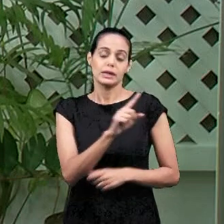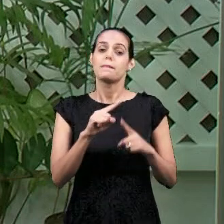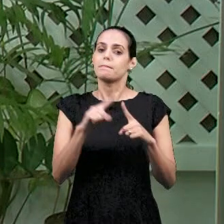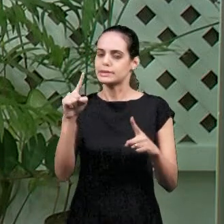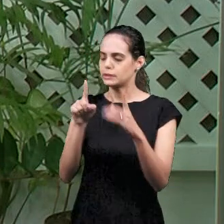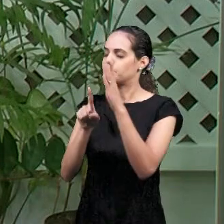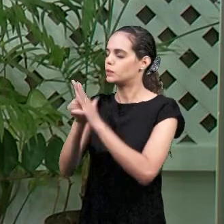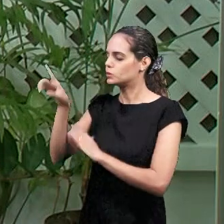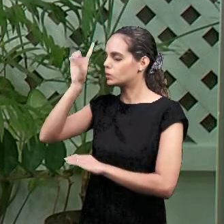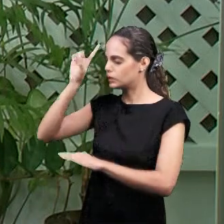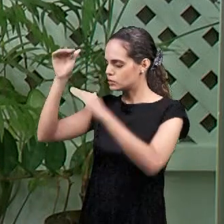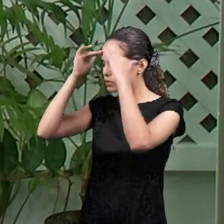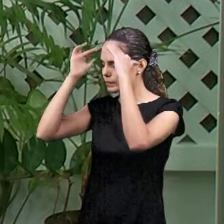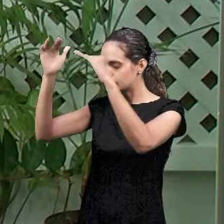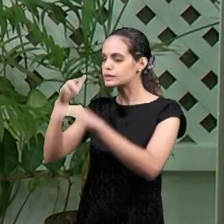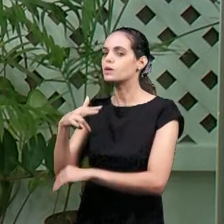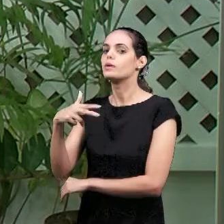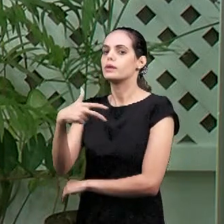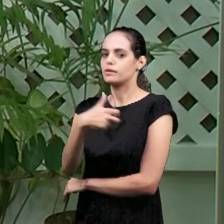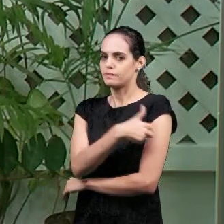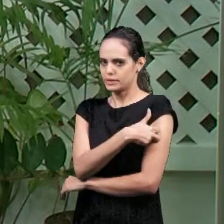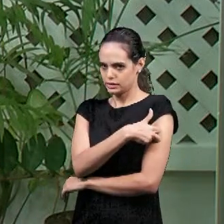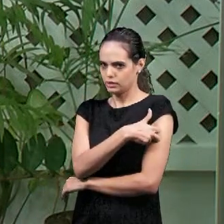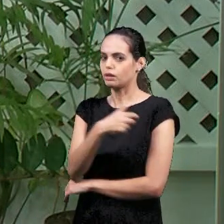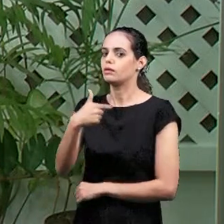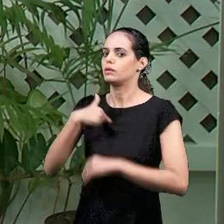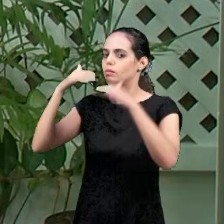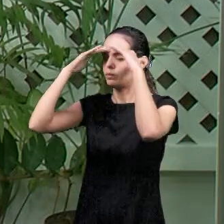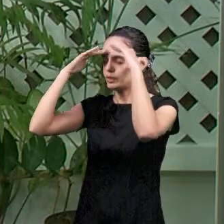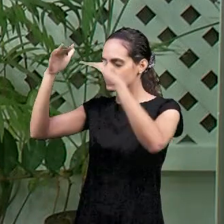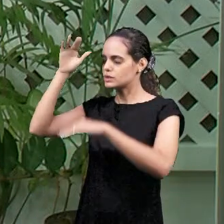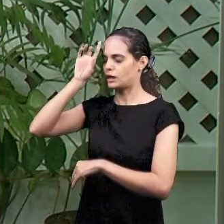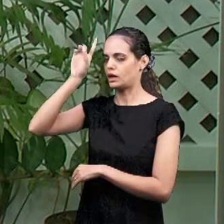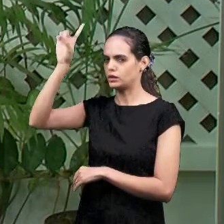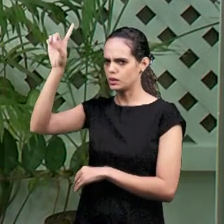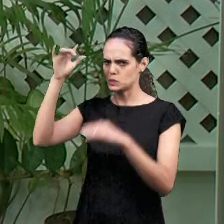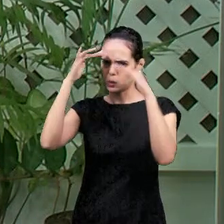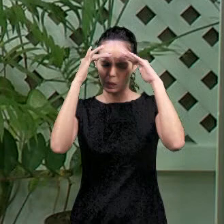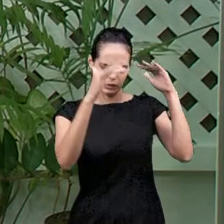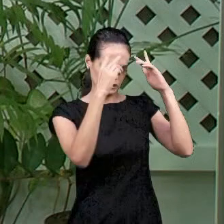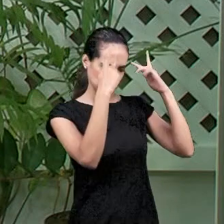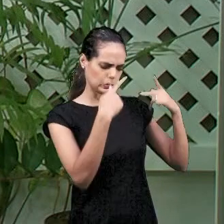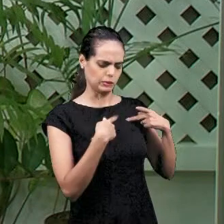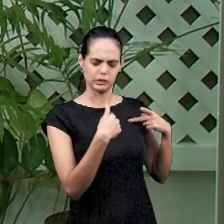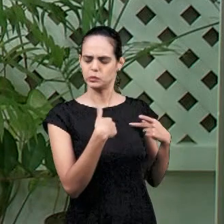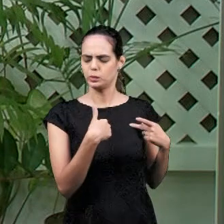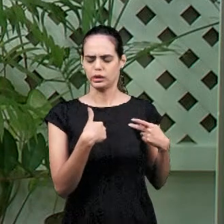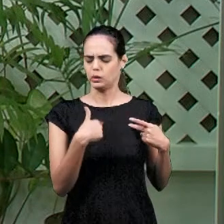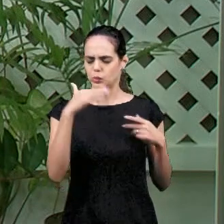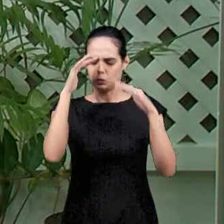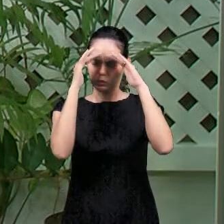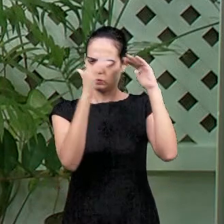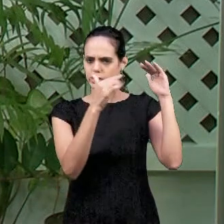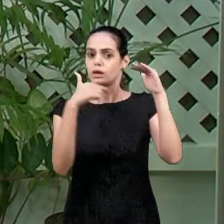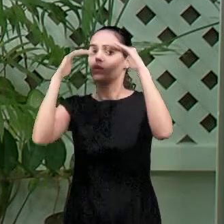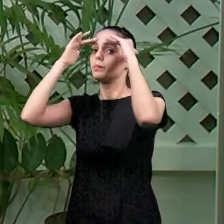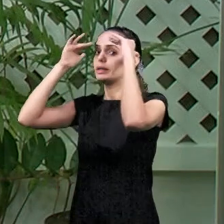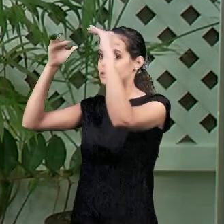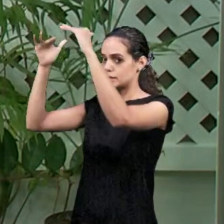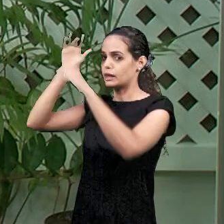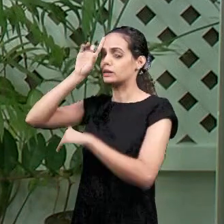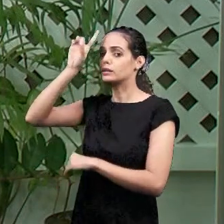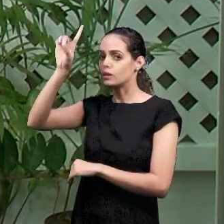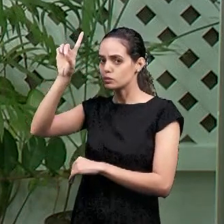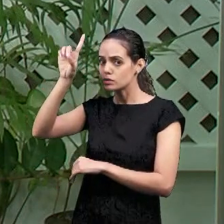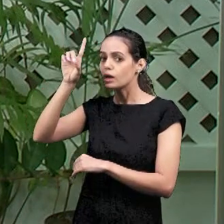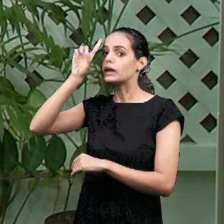la personne de qui je parlais ici, si elle ne consultait pas le Seigneur, elle n'allait pas se faire vacciner. Elle a consulté le Seigneur, elle est allée prendre son vaccin. Mes frères,